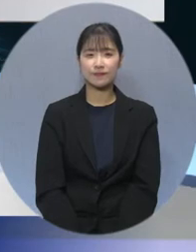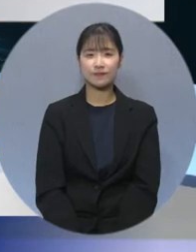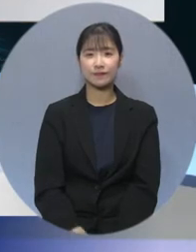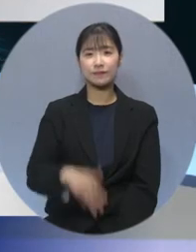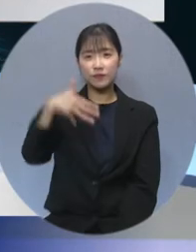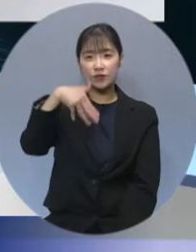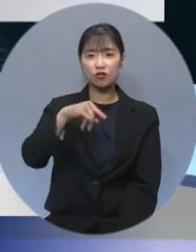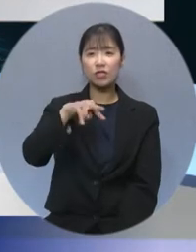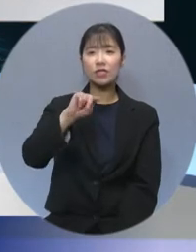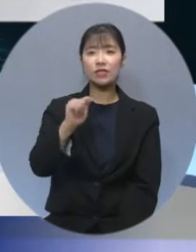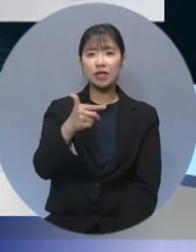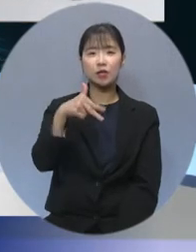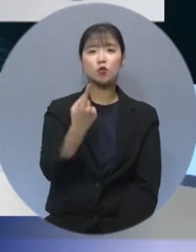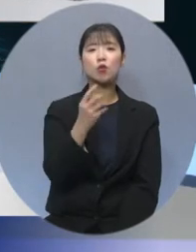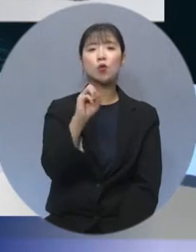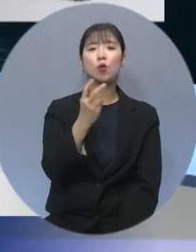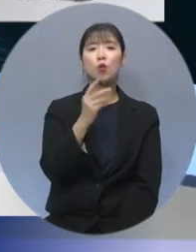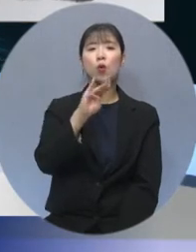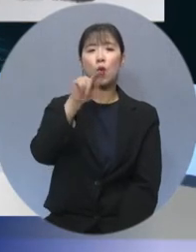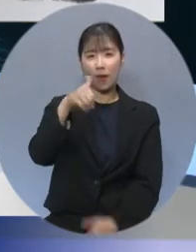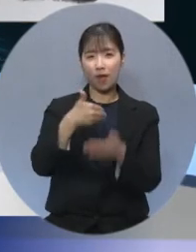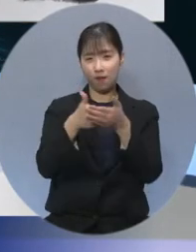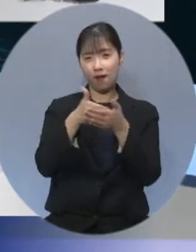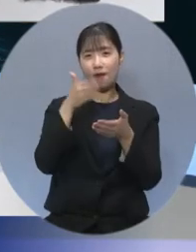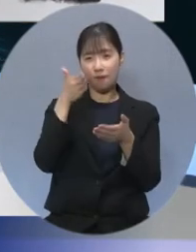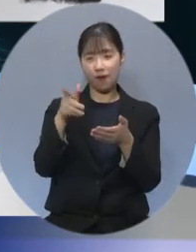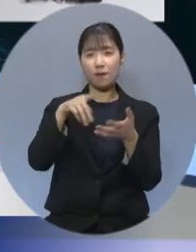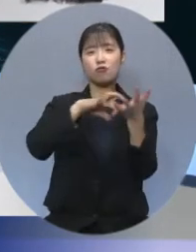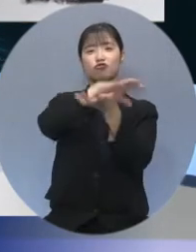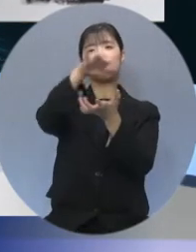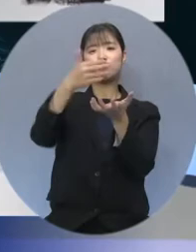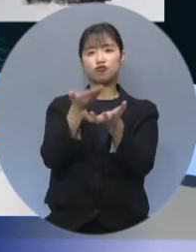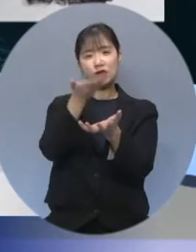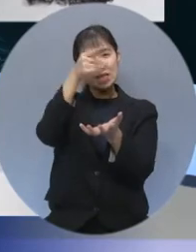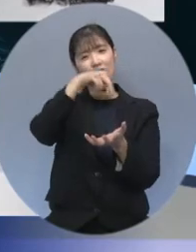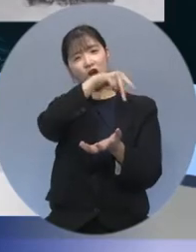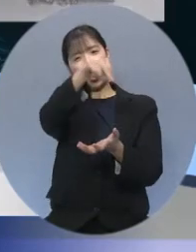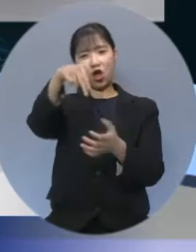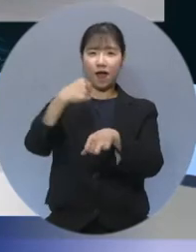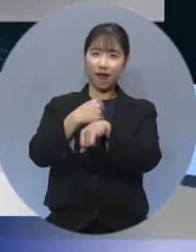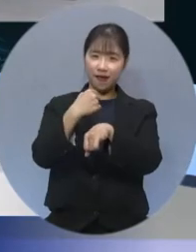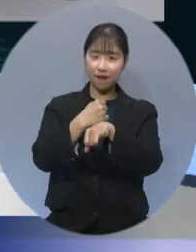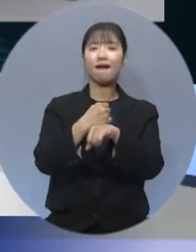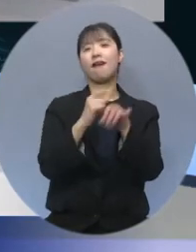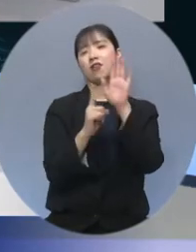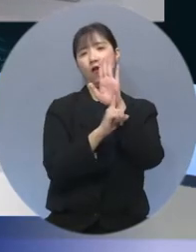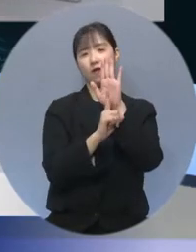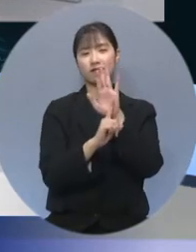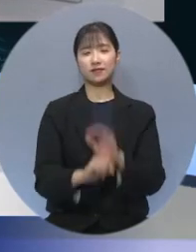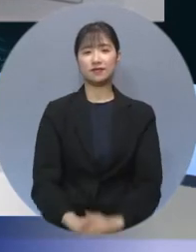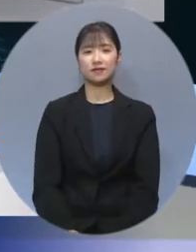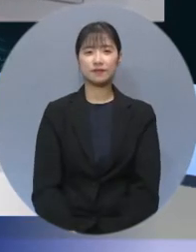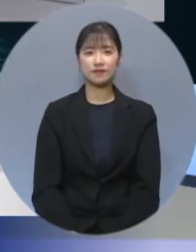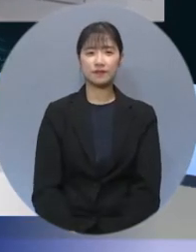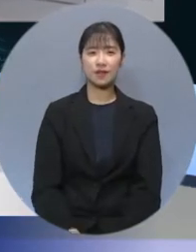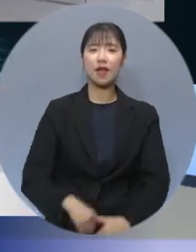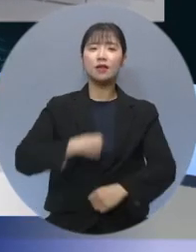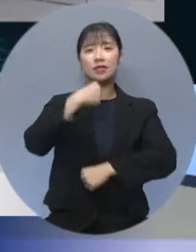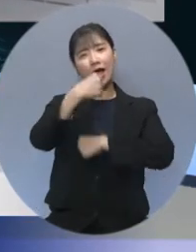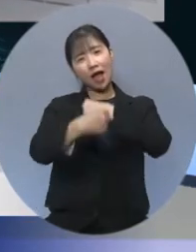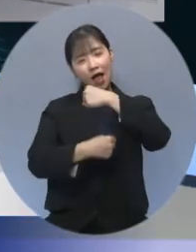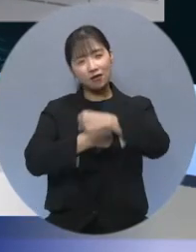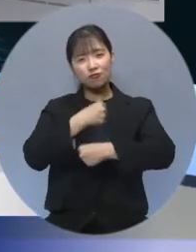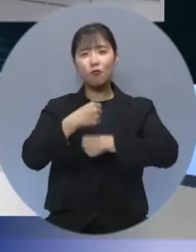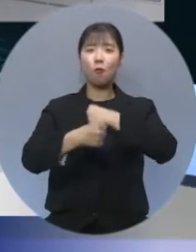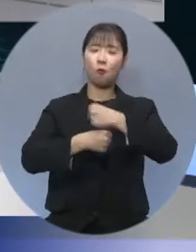취산 조용백 화백이 구름 위를 거닐다는 주제로 전남 목포에 전시회를 열었습니다. 자유로움이 느껴지는